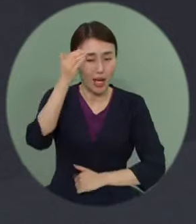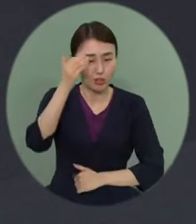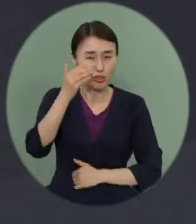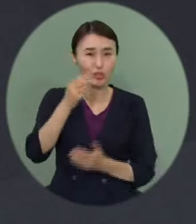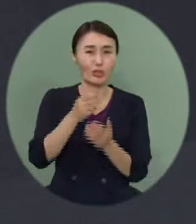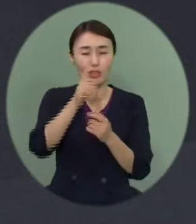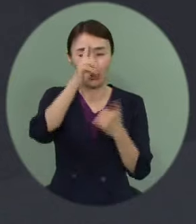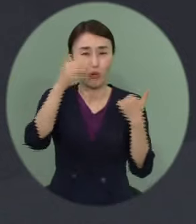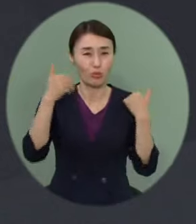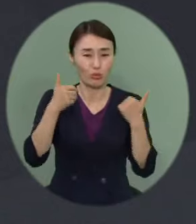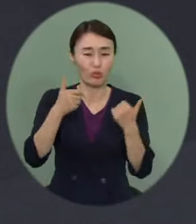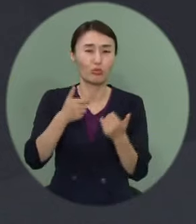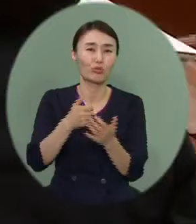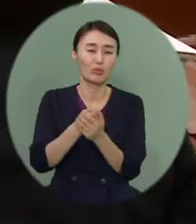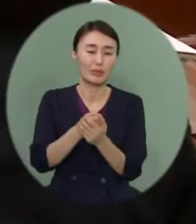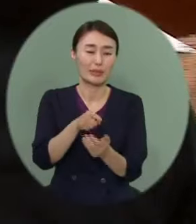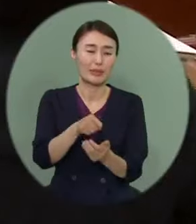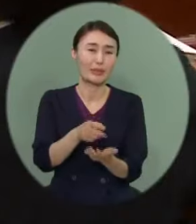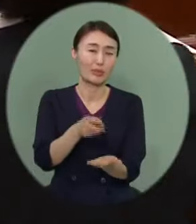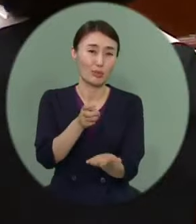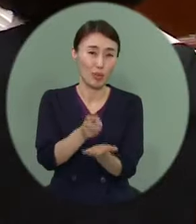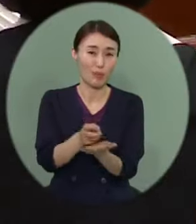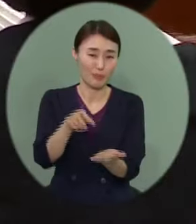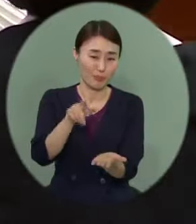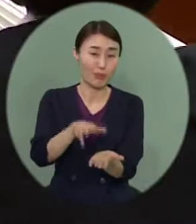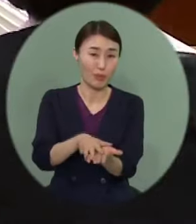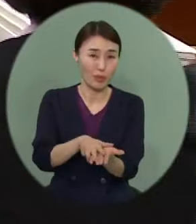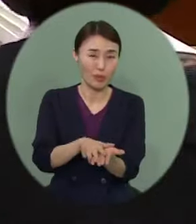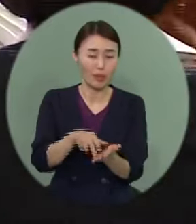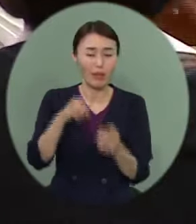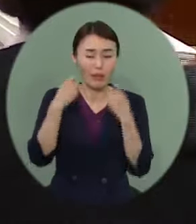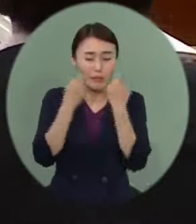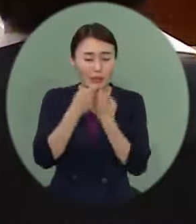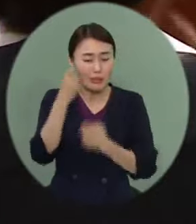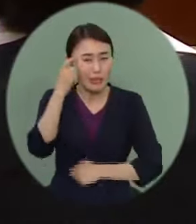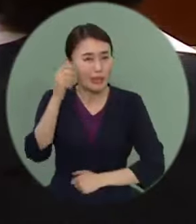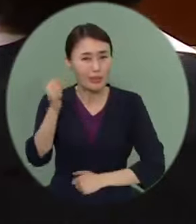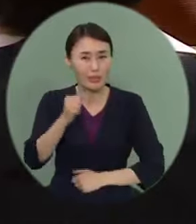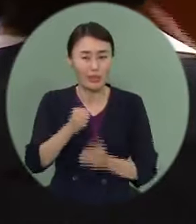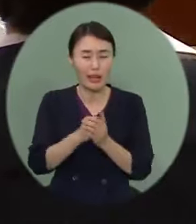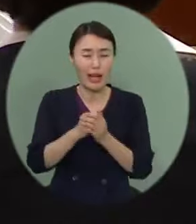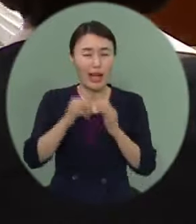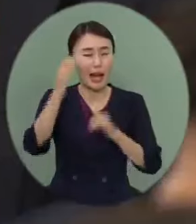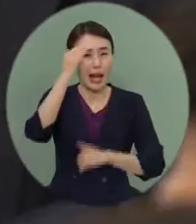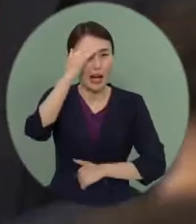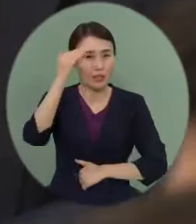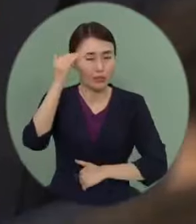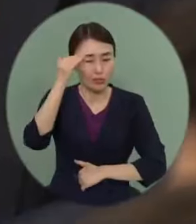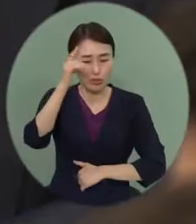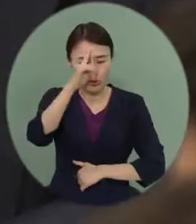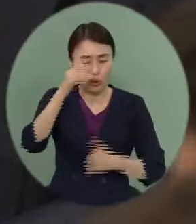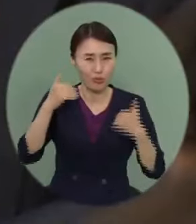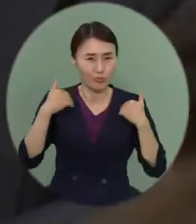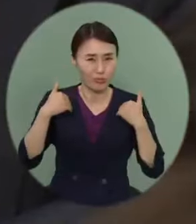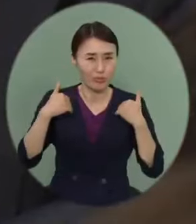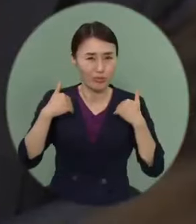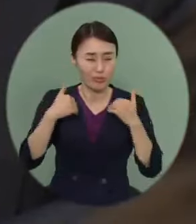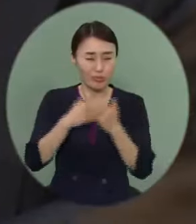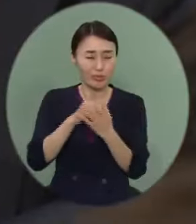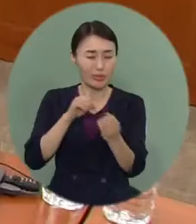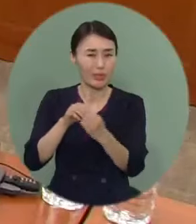정부가 규정하고 있다고 밝혔습니다. 자신의 생각이 아니라 대한민국 정부가 그렇다는 식의 답변과